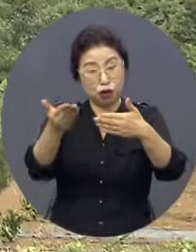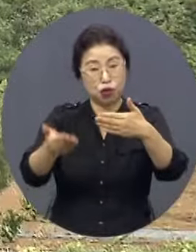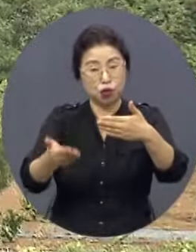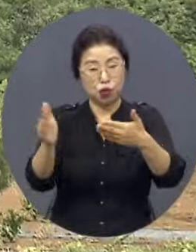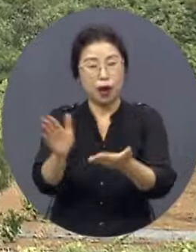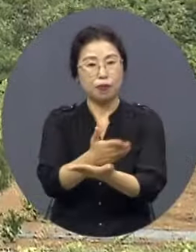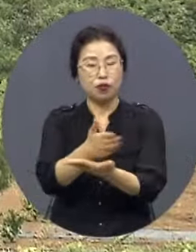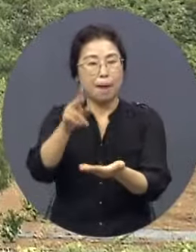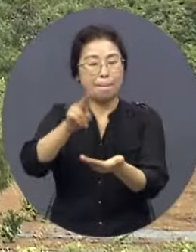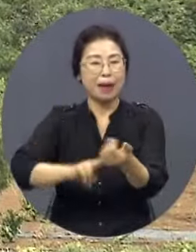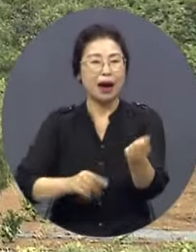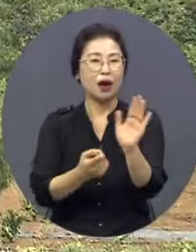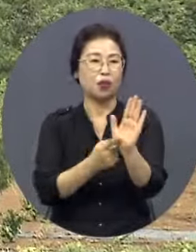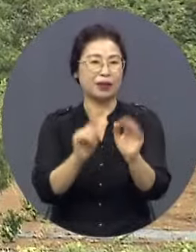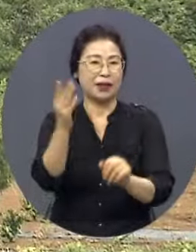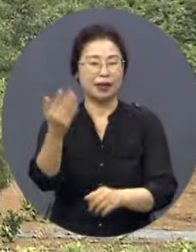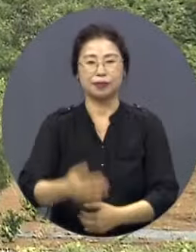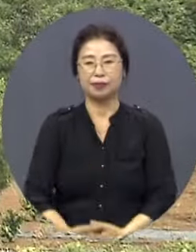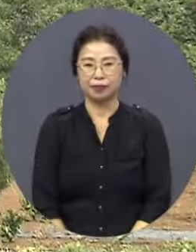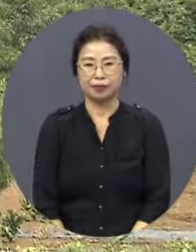초쯤 분양될 것으로 보입니다.